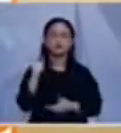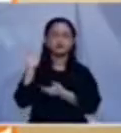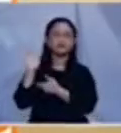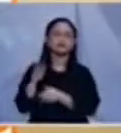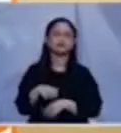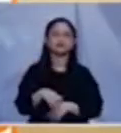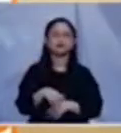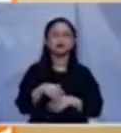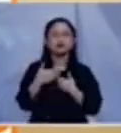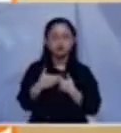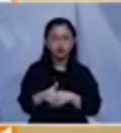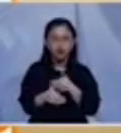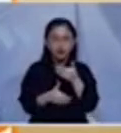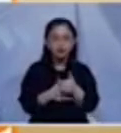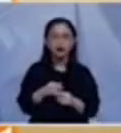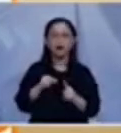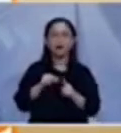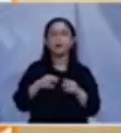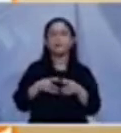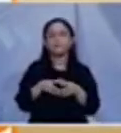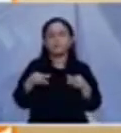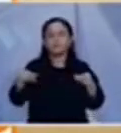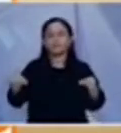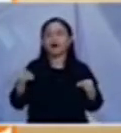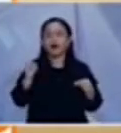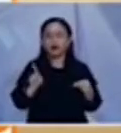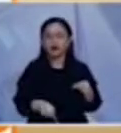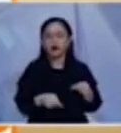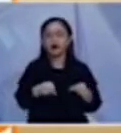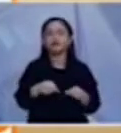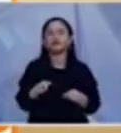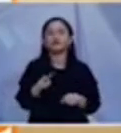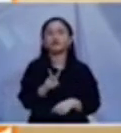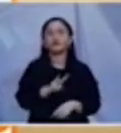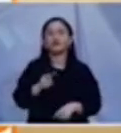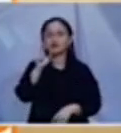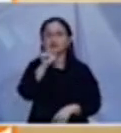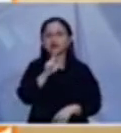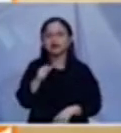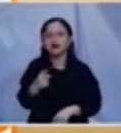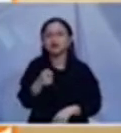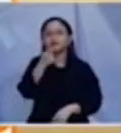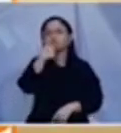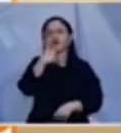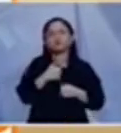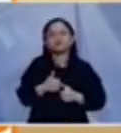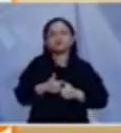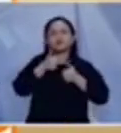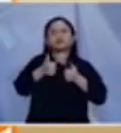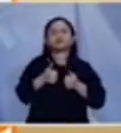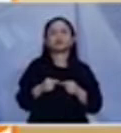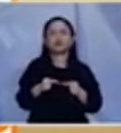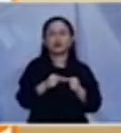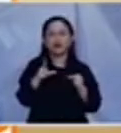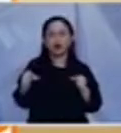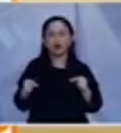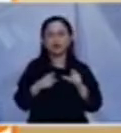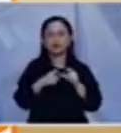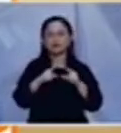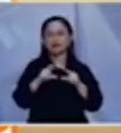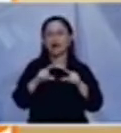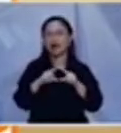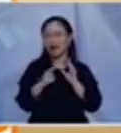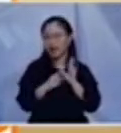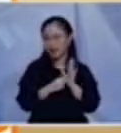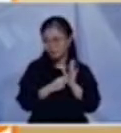infeksi. Selanjutnya ada pepaya yang kaya akan vitamin C untuk meningkatkan kekebalan tubuh, daun salam untuk